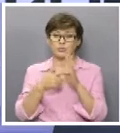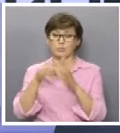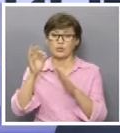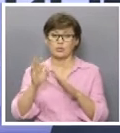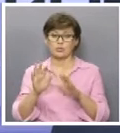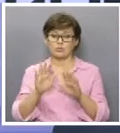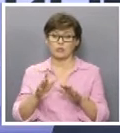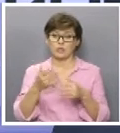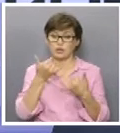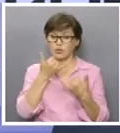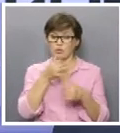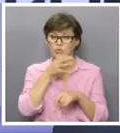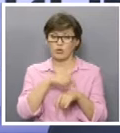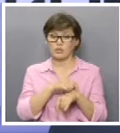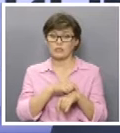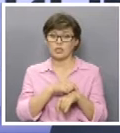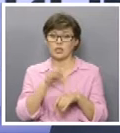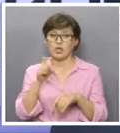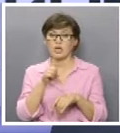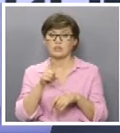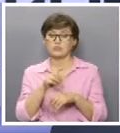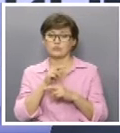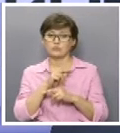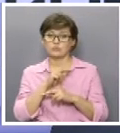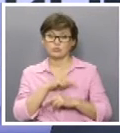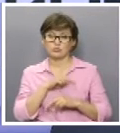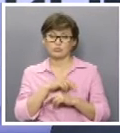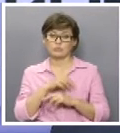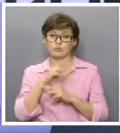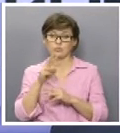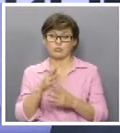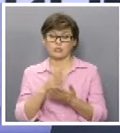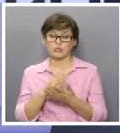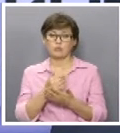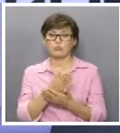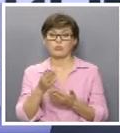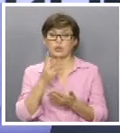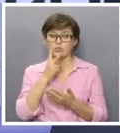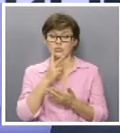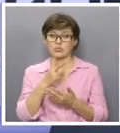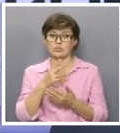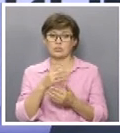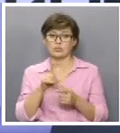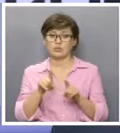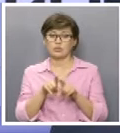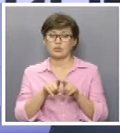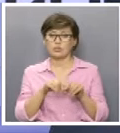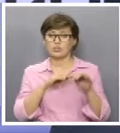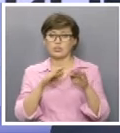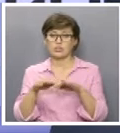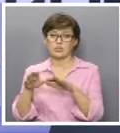0,7% ғана қазіргі таңда газбен жұмыс істеп отыр. Бұл қарасаңыз теңізге тамызған